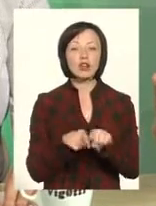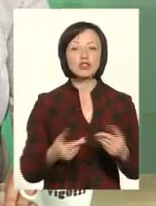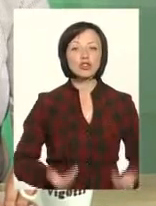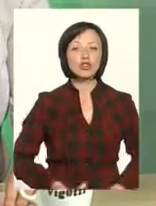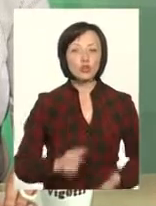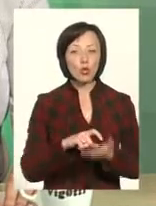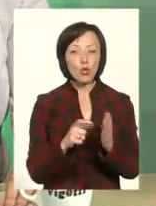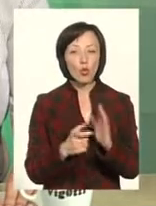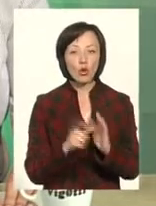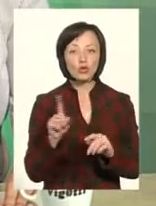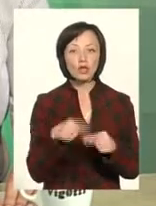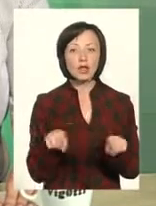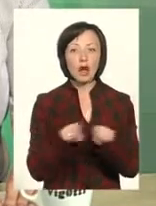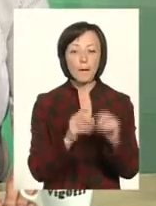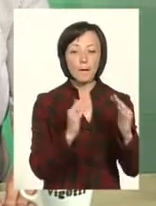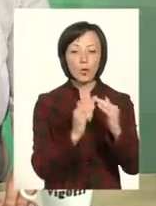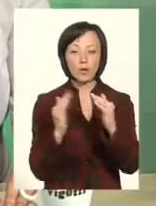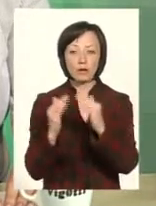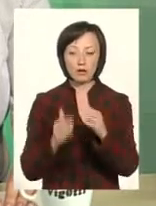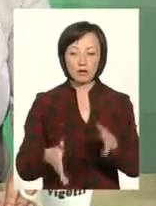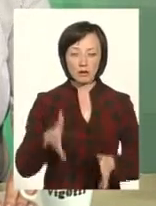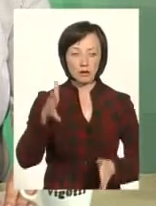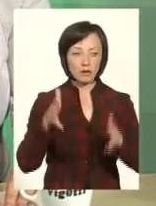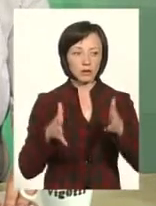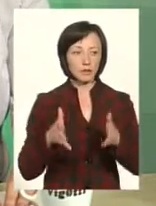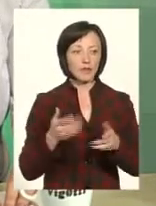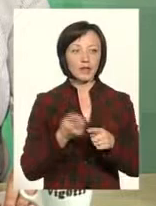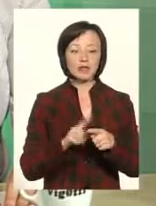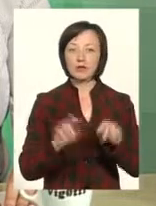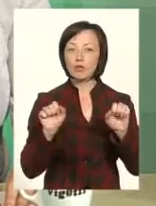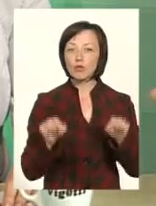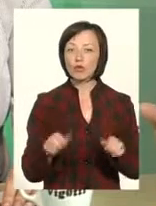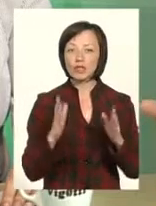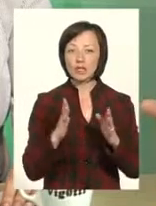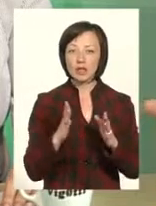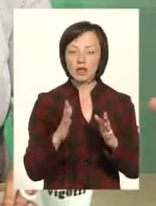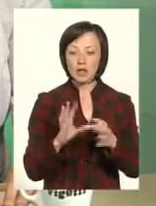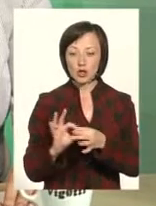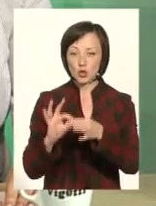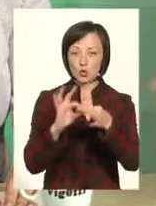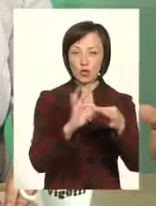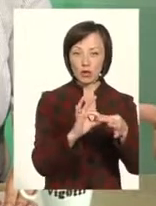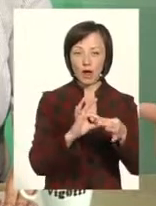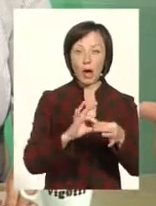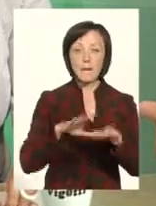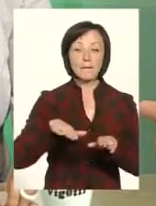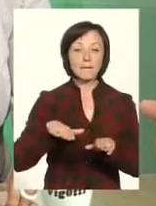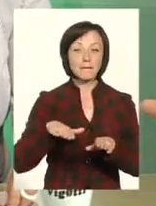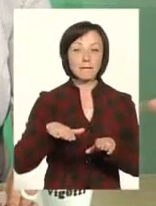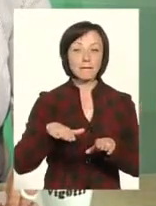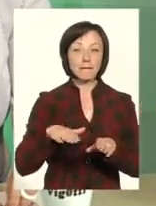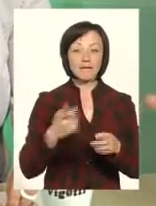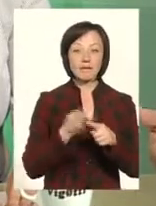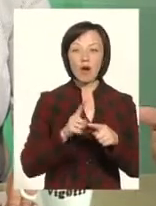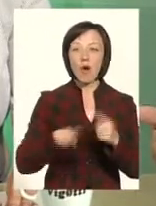і що таке сьогодні будинки житлові? Це може бути тільки супутником. Тому що потяг